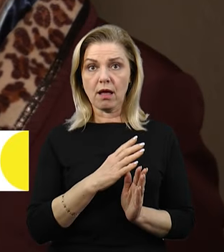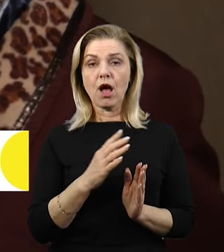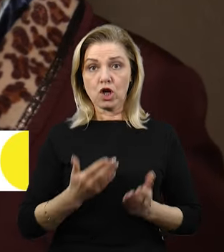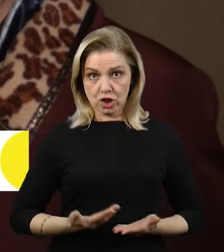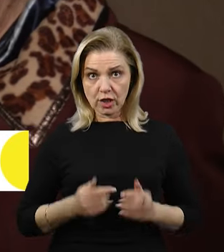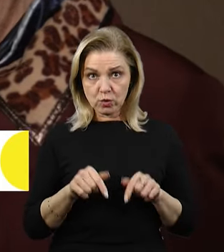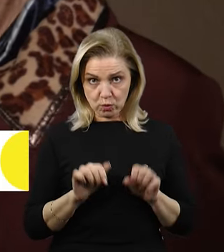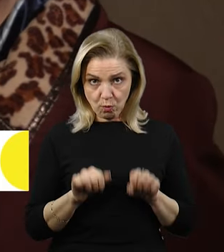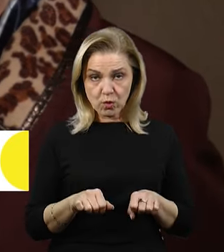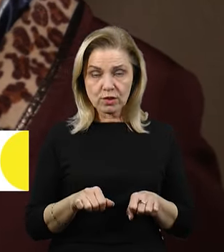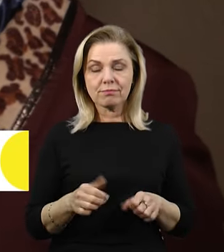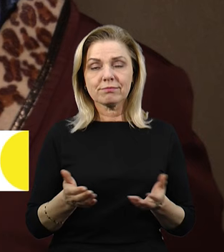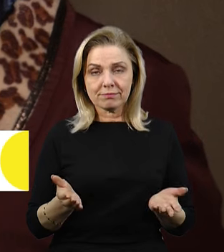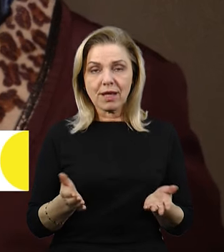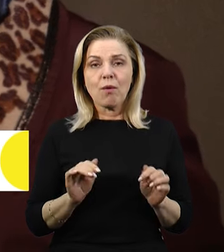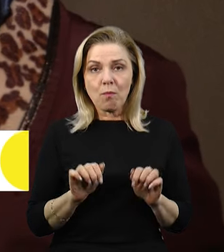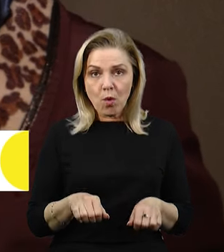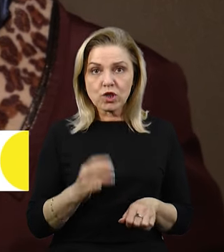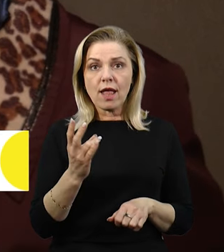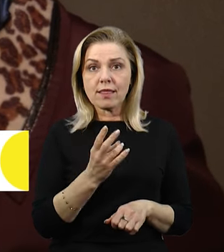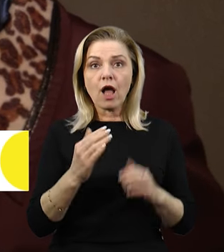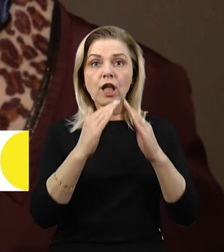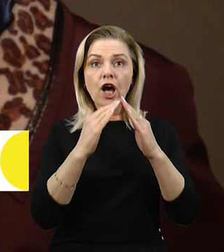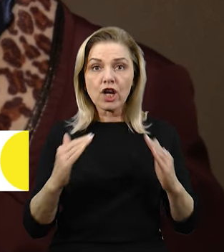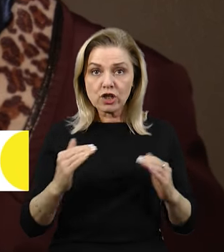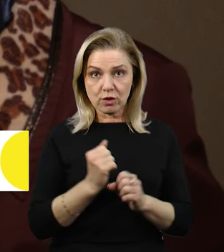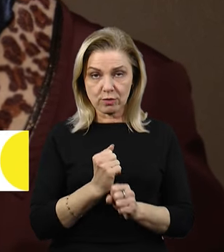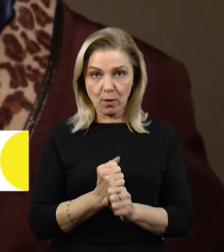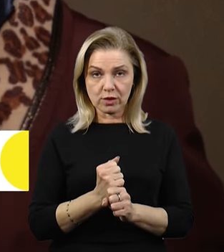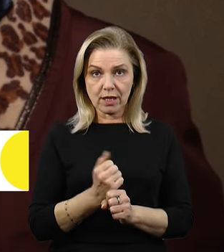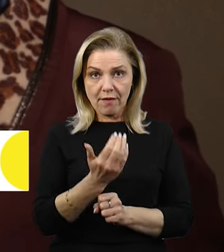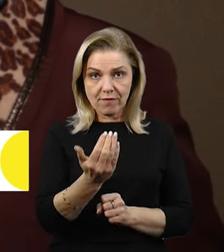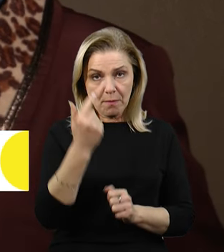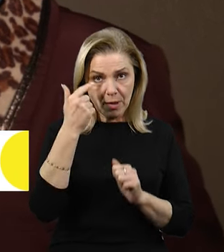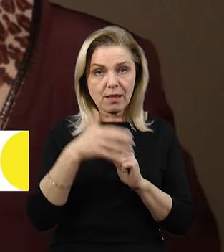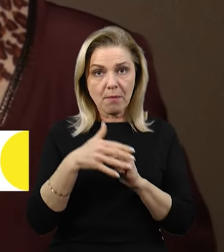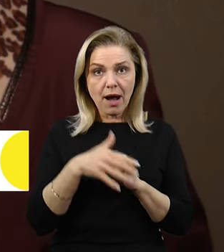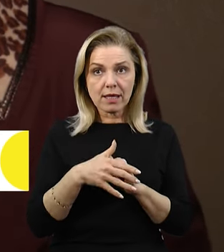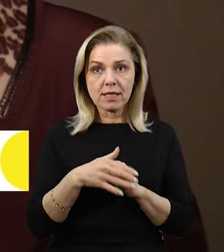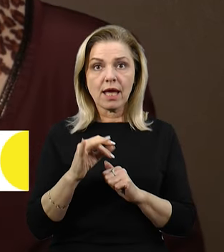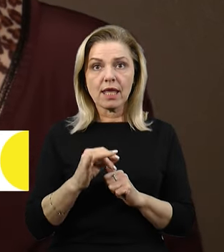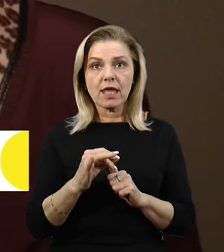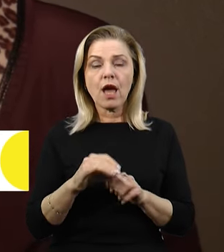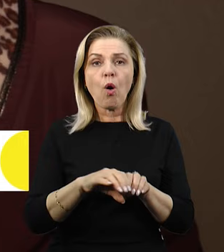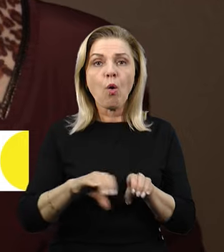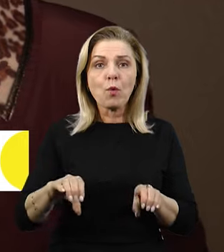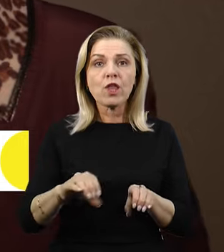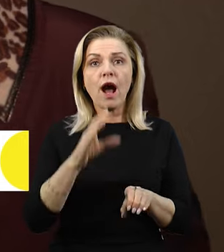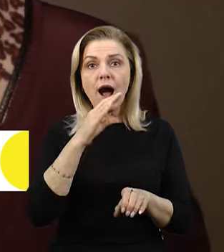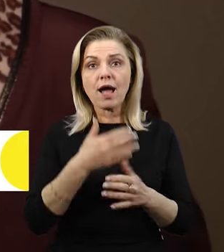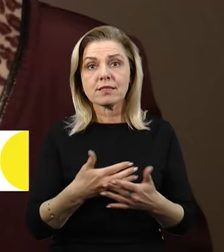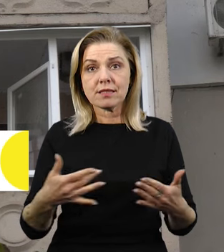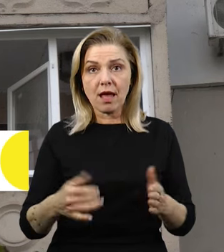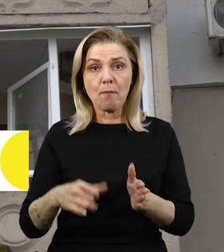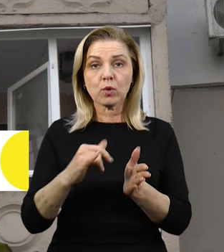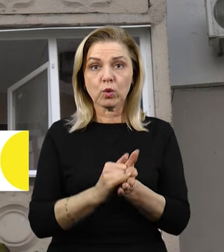бы можно, ну, надо же было крышу покрыть, вы понимаете? Вот, и коммуникации подключить. Вот такая